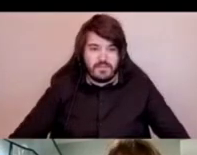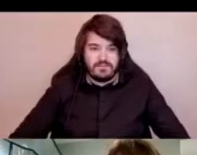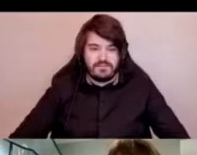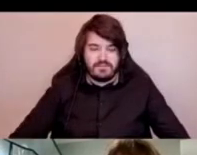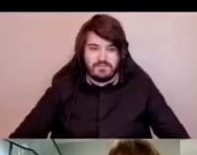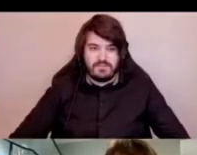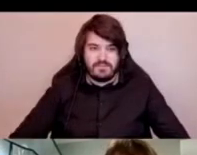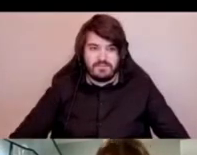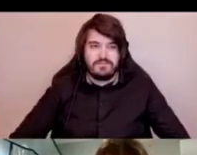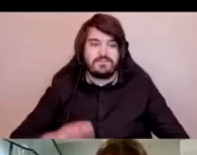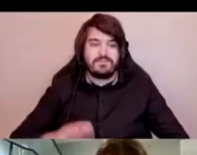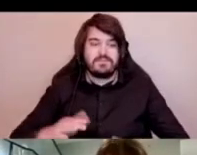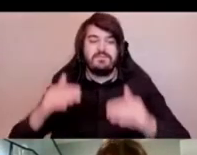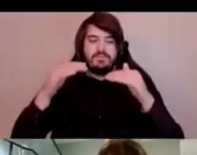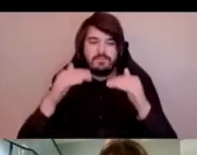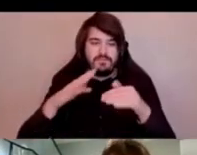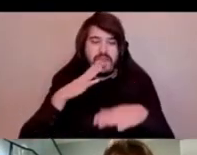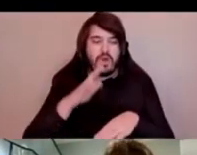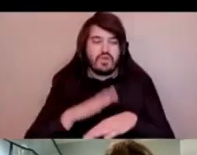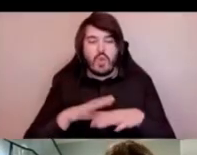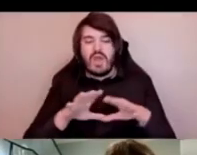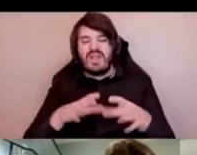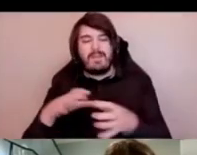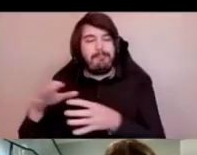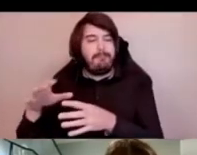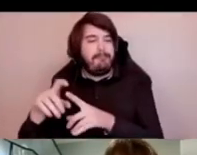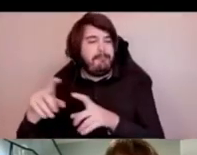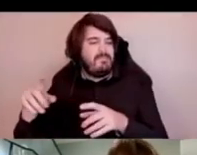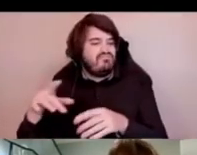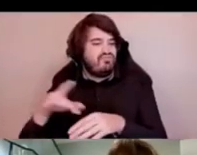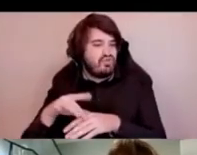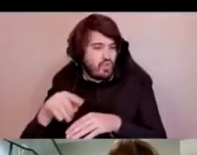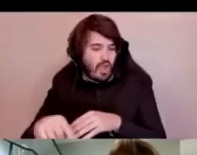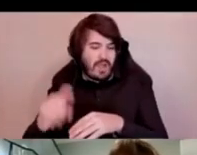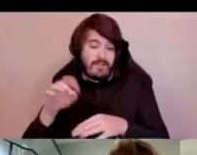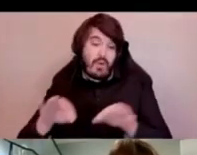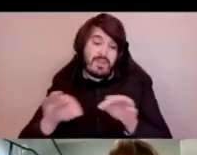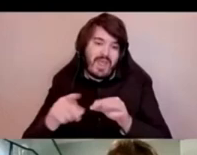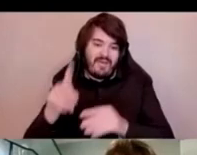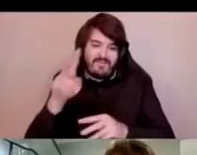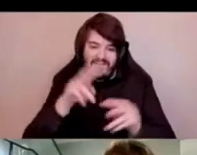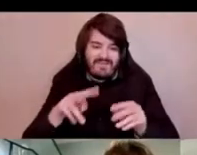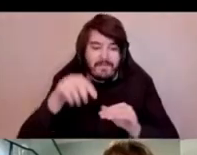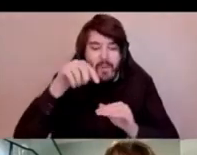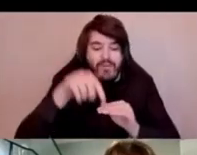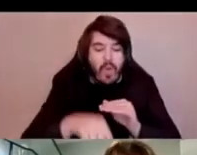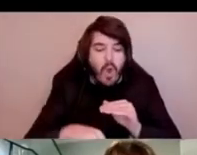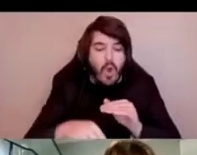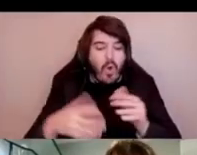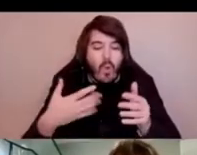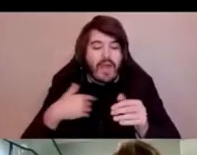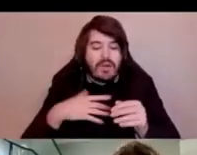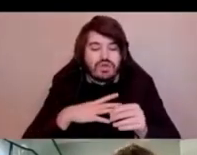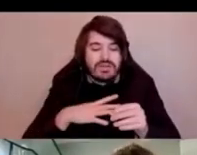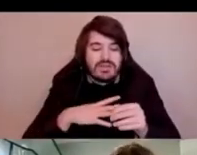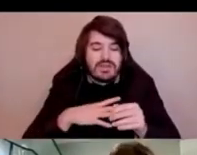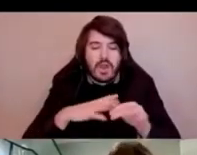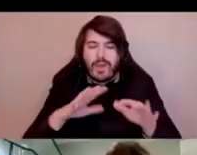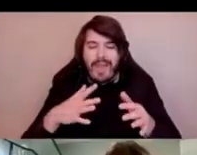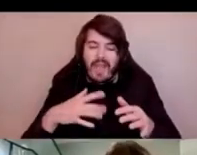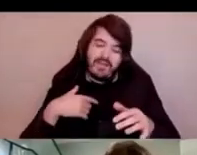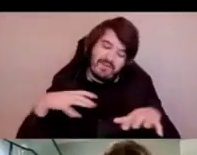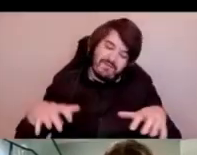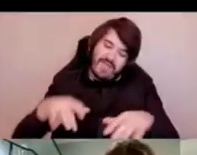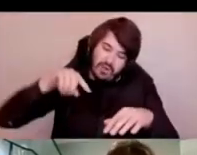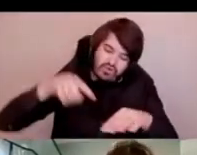Quand on parle de type de sol, il faut vérifier aussi la profondeur qu'on a en faisant un trou. Alors, on fait un trou